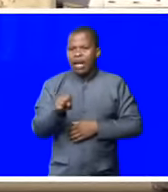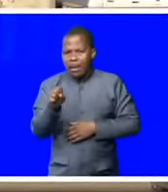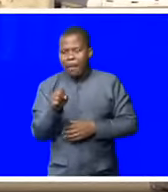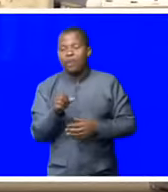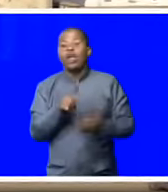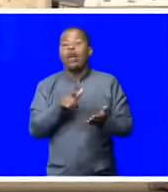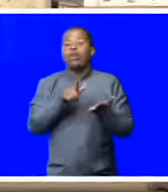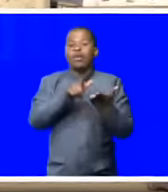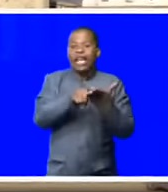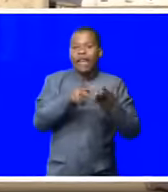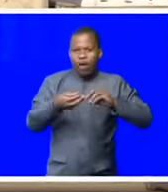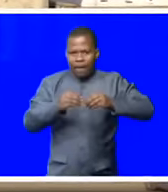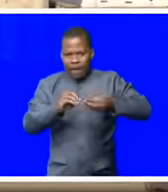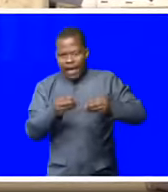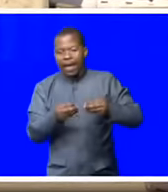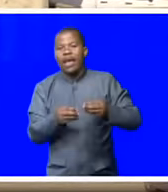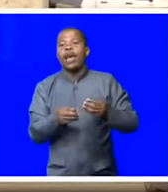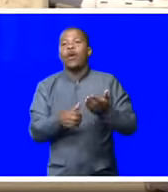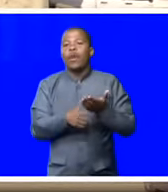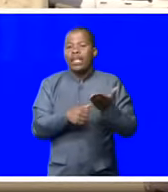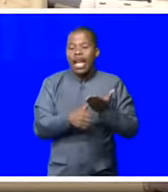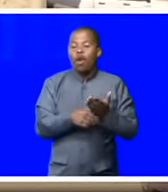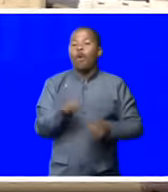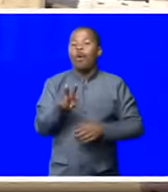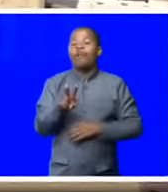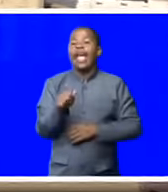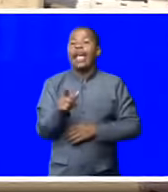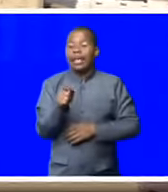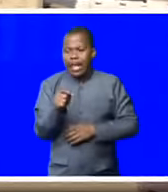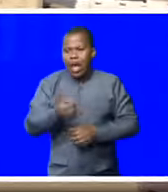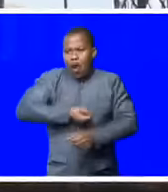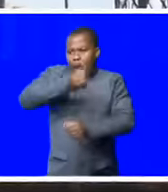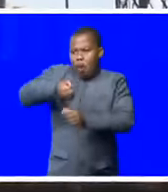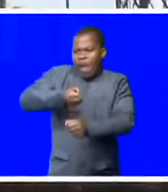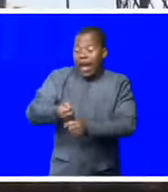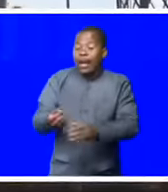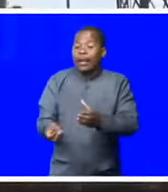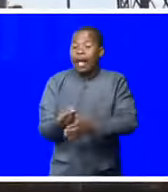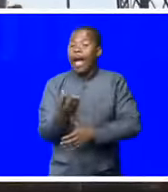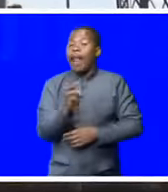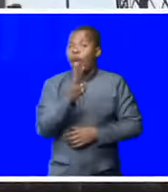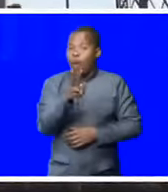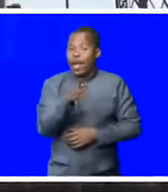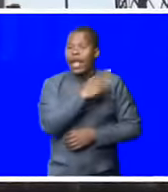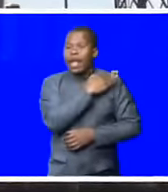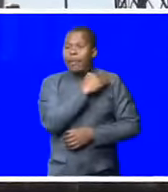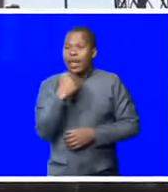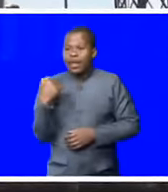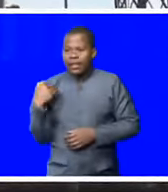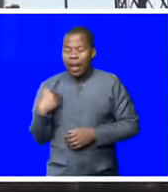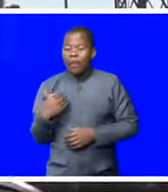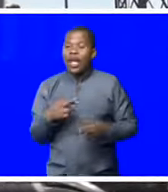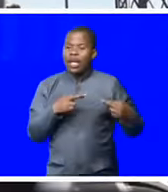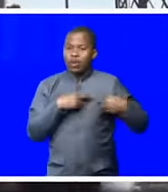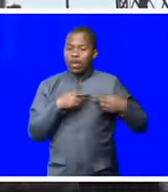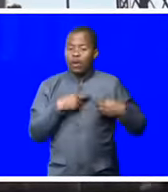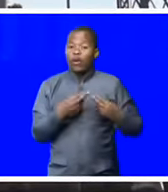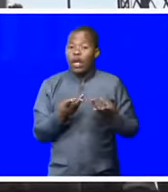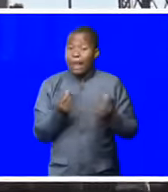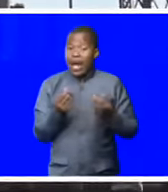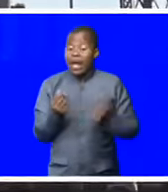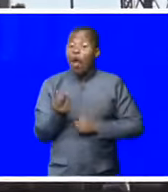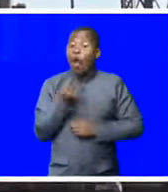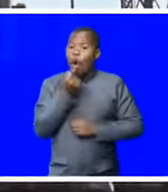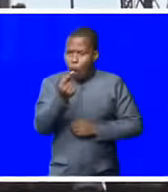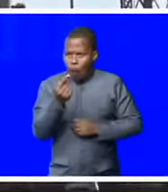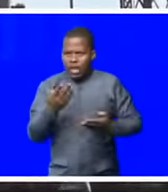locitshelwe. Induna yetamafa neRykenberg ithi injongo lenkulu yalesichibelo kwekuthi bosomabhizinisi bakhone kufaka